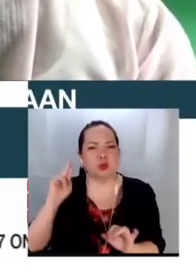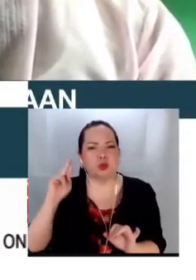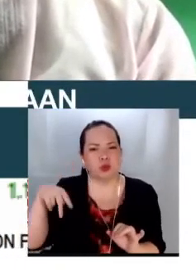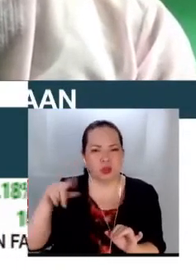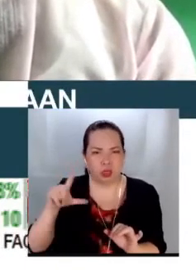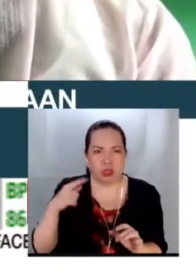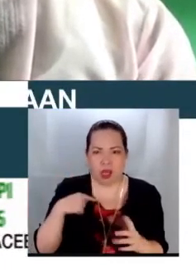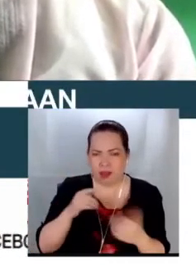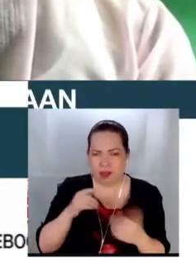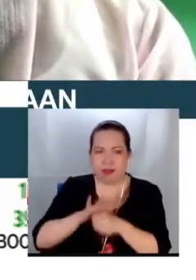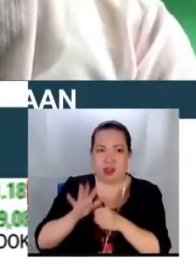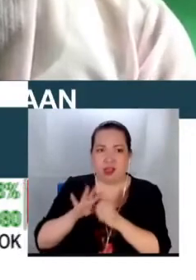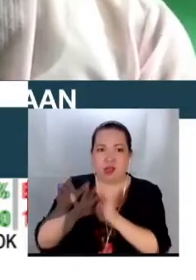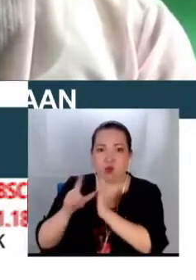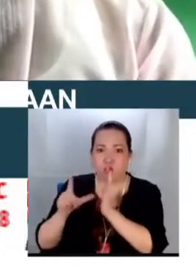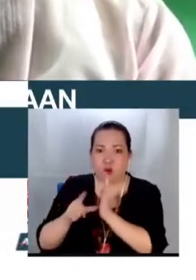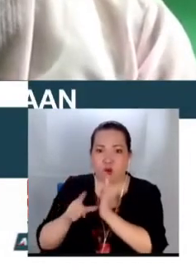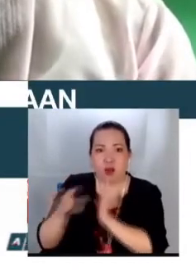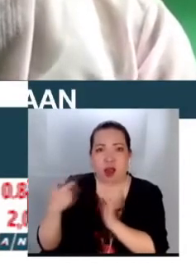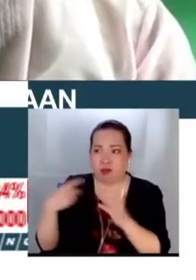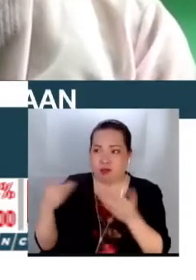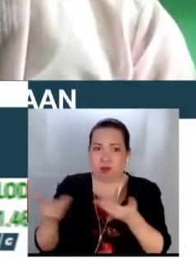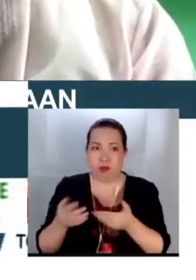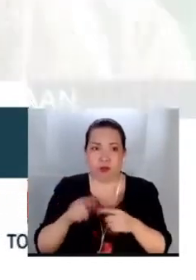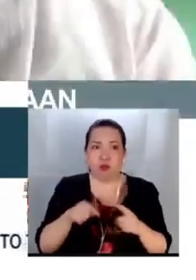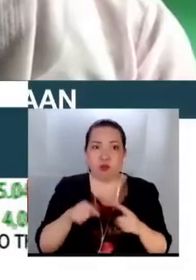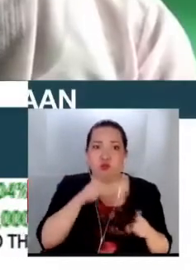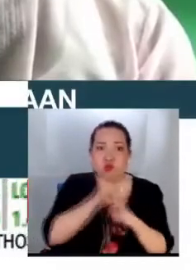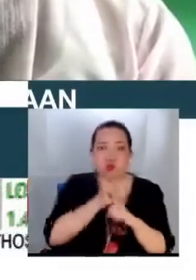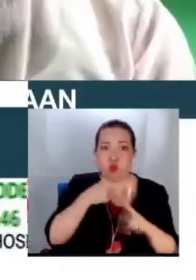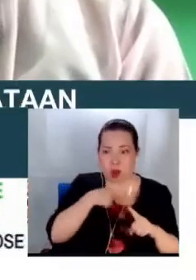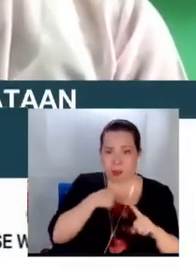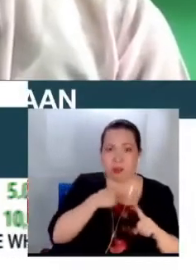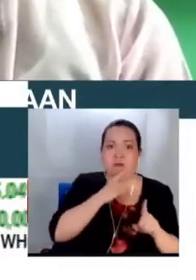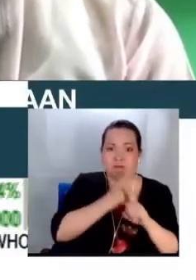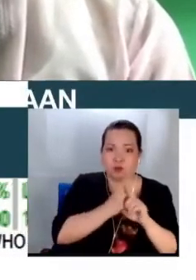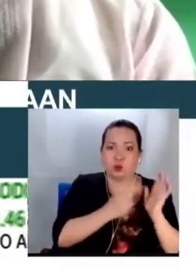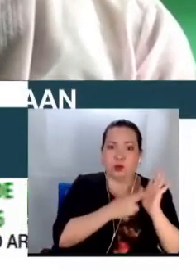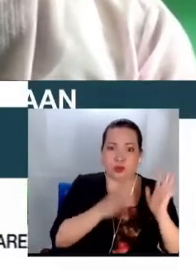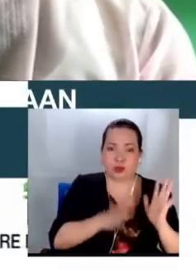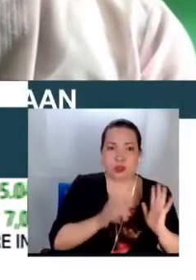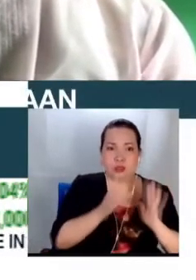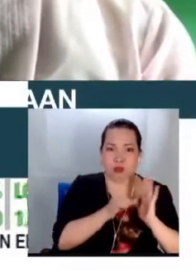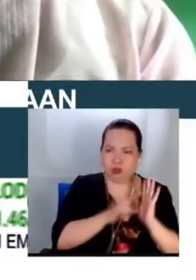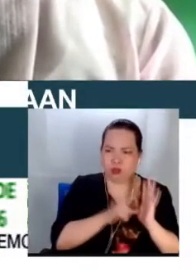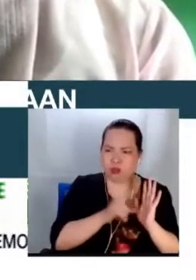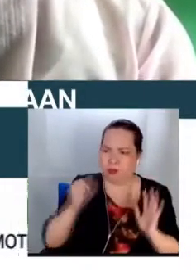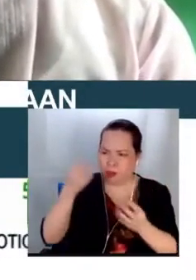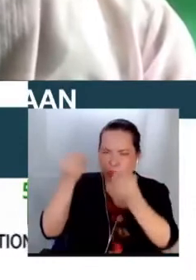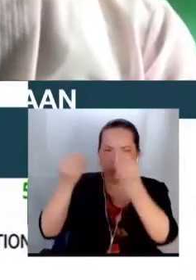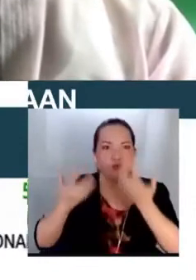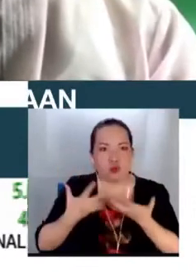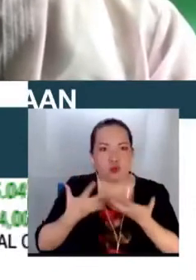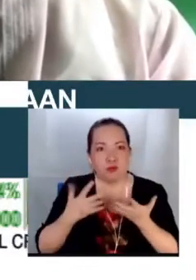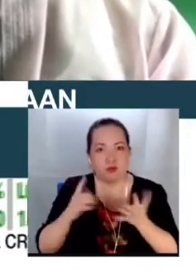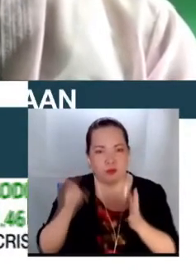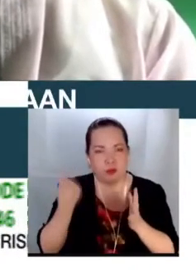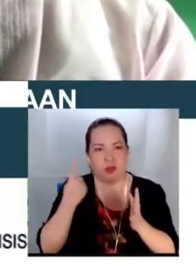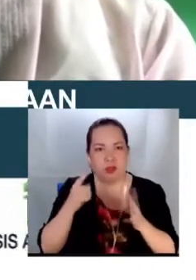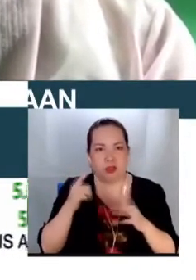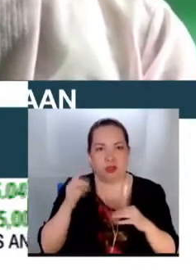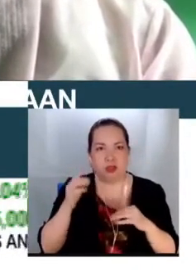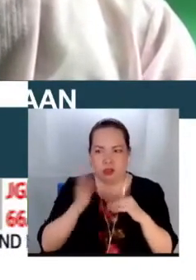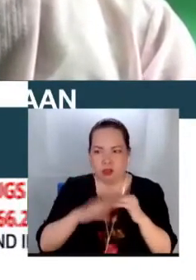at nagpapakilalang abogado, samantalang kami yung counsel on record. Dapat magpasintabi sila kung sino ang counsel on record bago nila puntahan